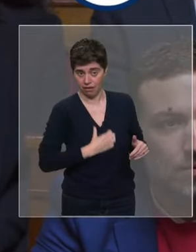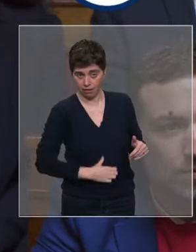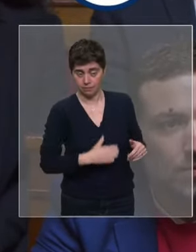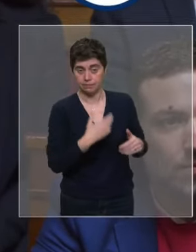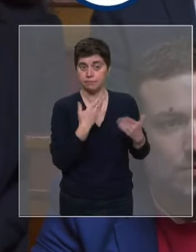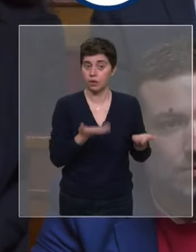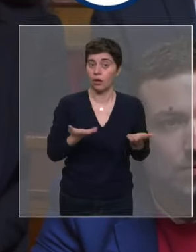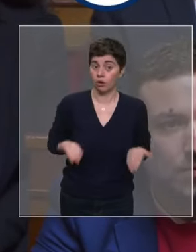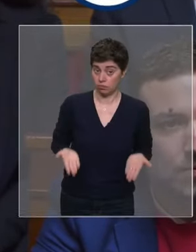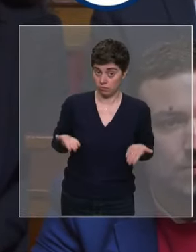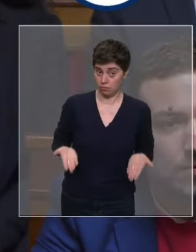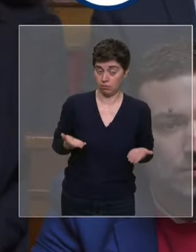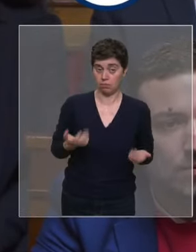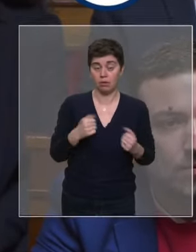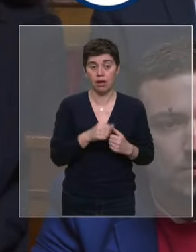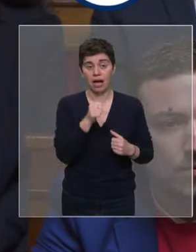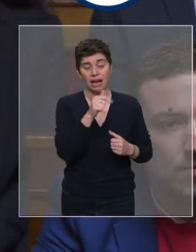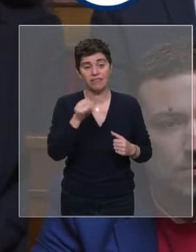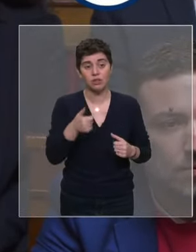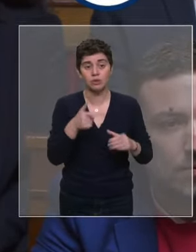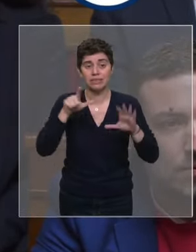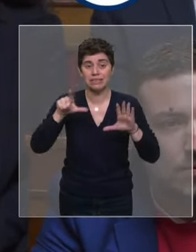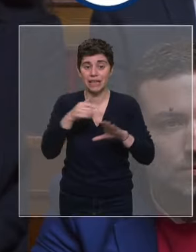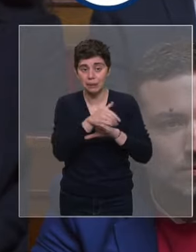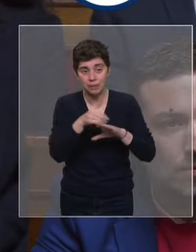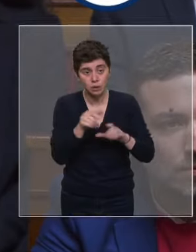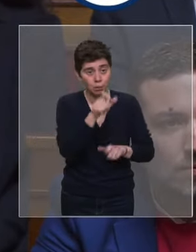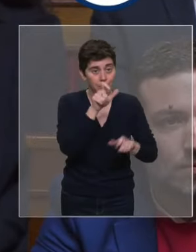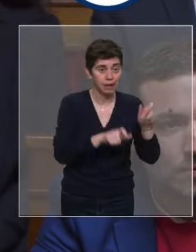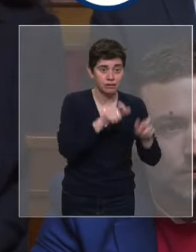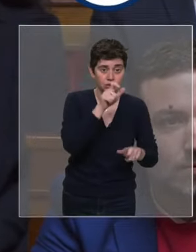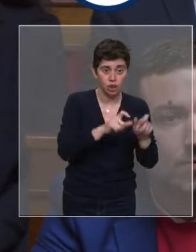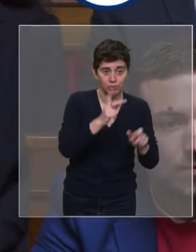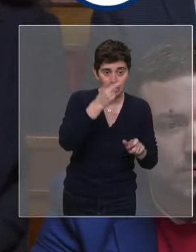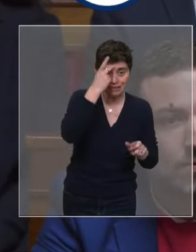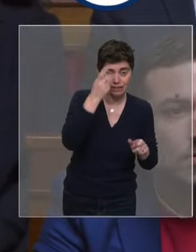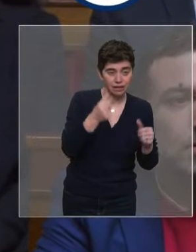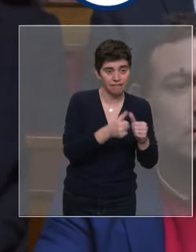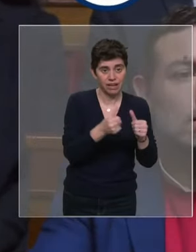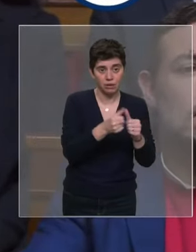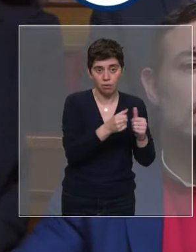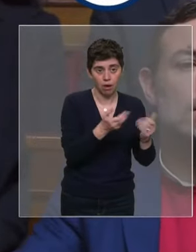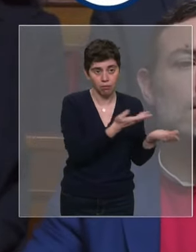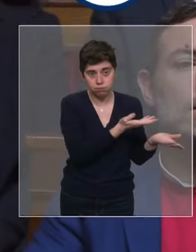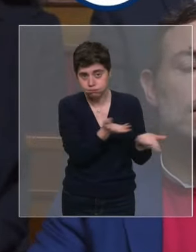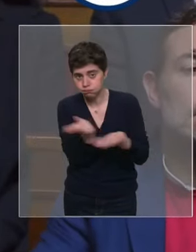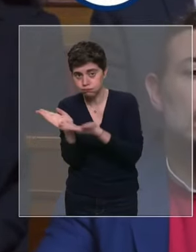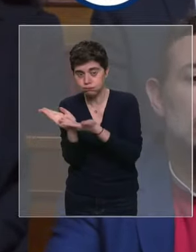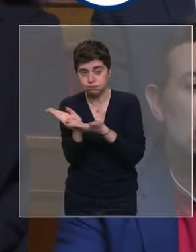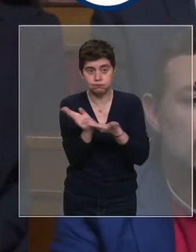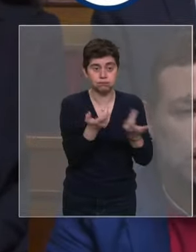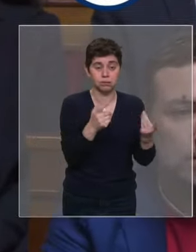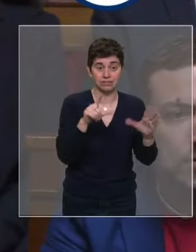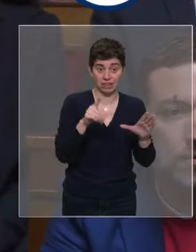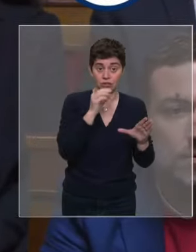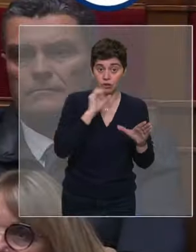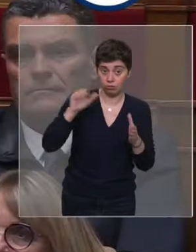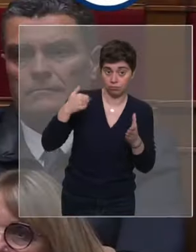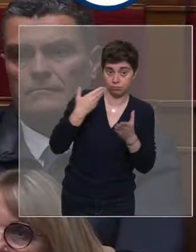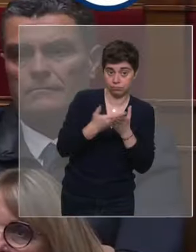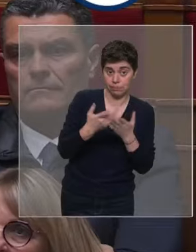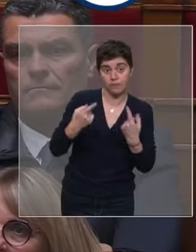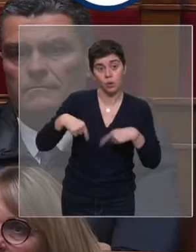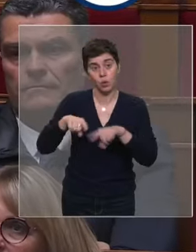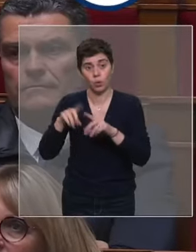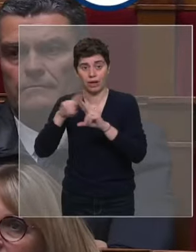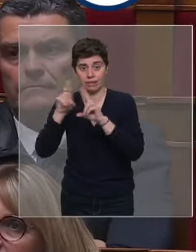vous parle, plus de 1,7 million de Palestiniens et Palestiniennes ont été déplacés depuis le 7 octobre. La Cour internationale de